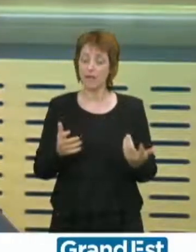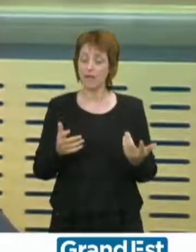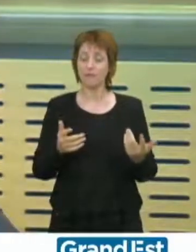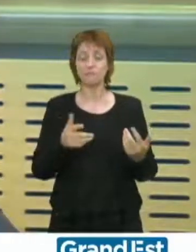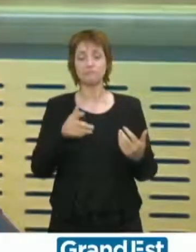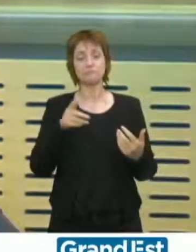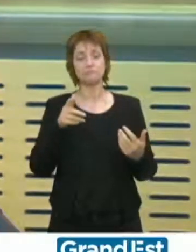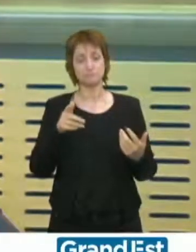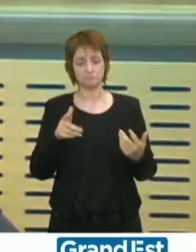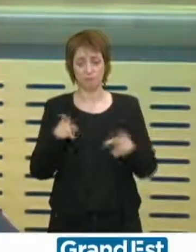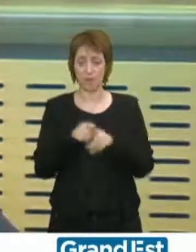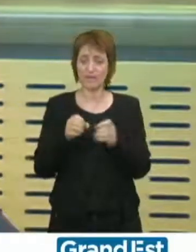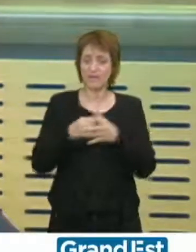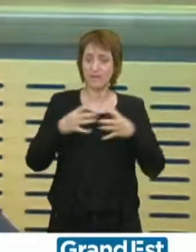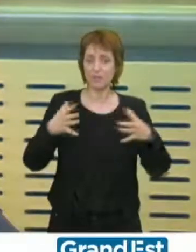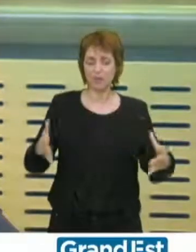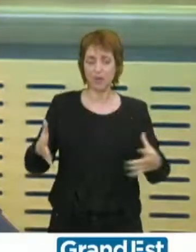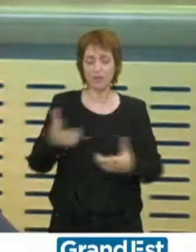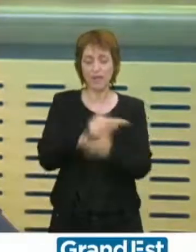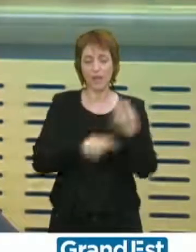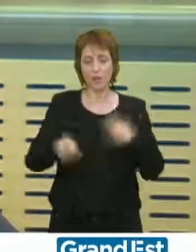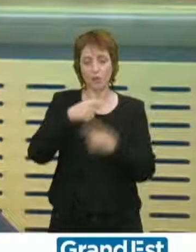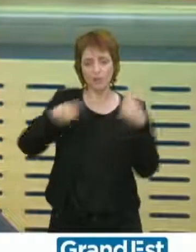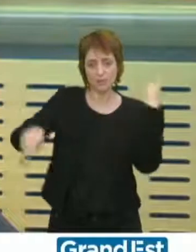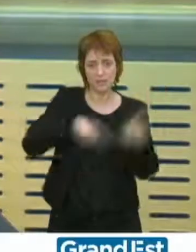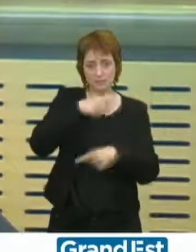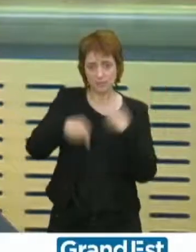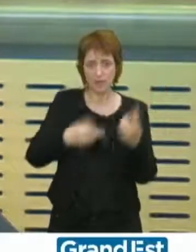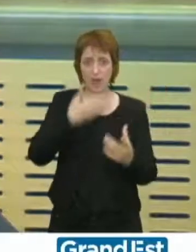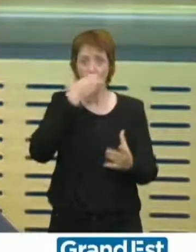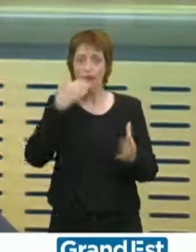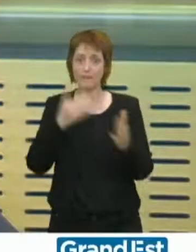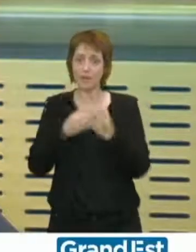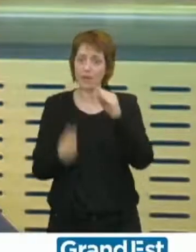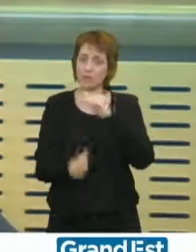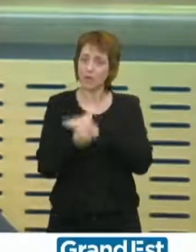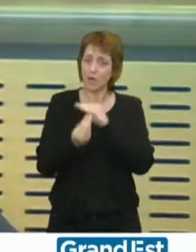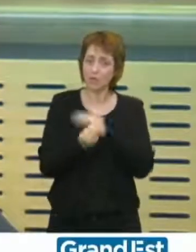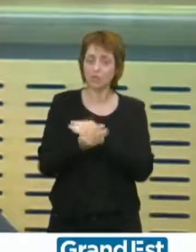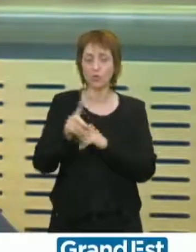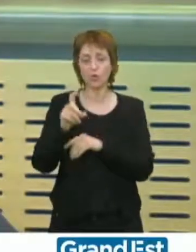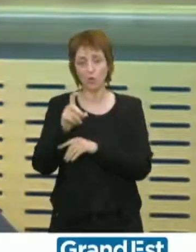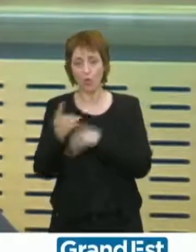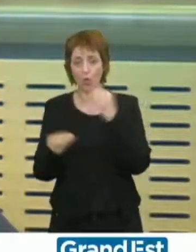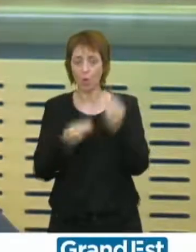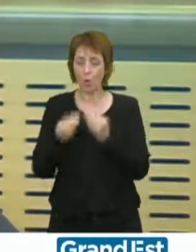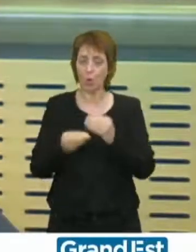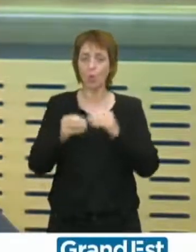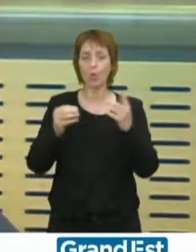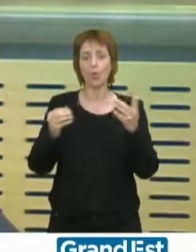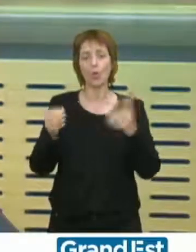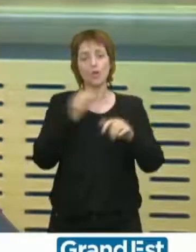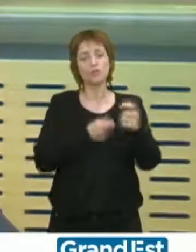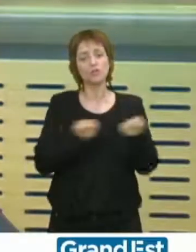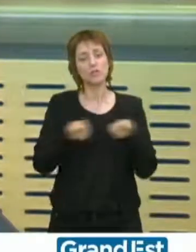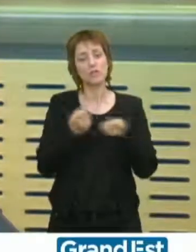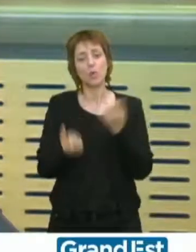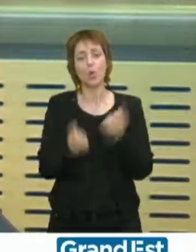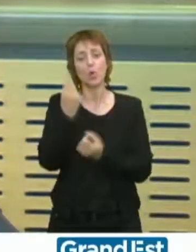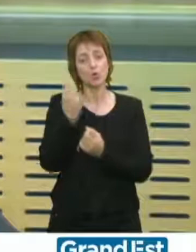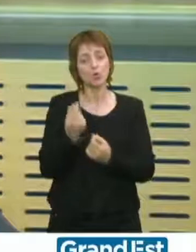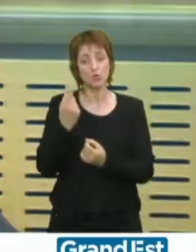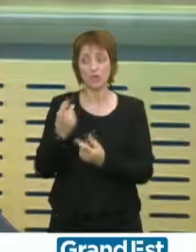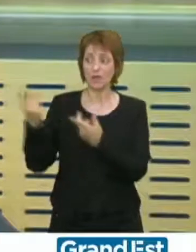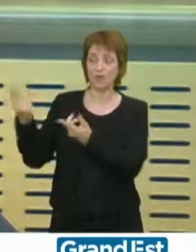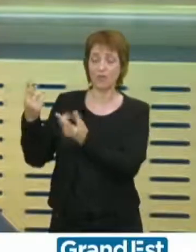déployée l'économie circulaire améliorer la gestion de la ressource en eau ou encore réduire valoriser et traiter nos déchets nous réfutons la majorité de vos